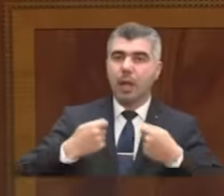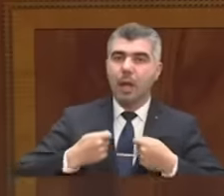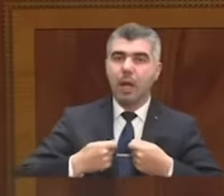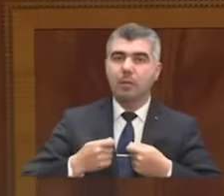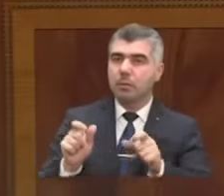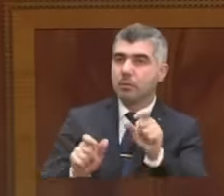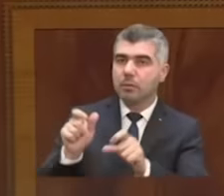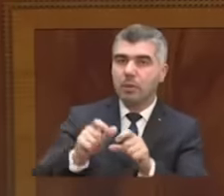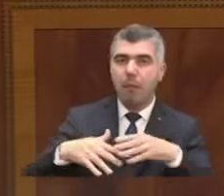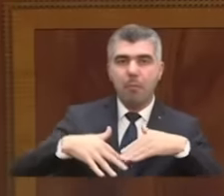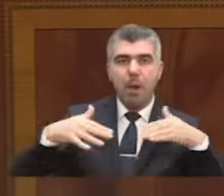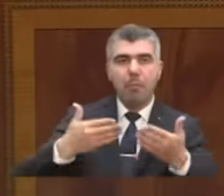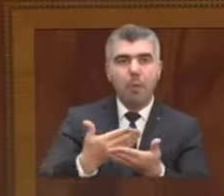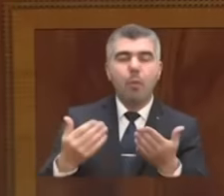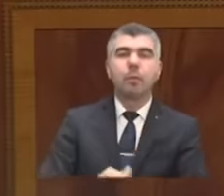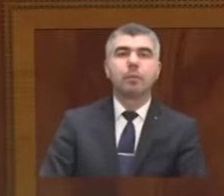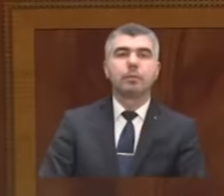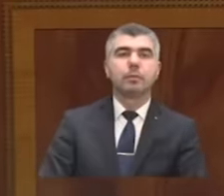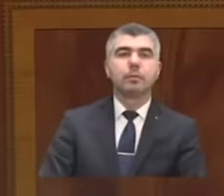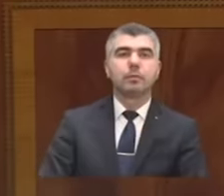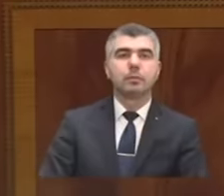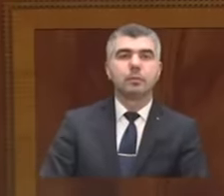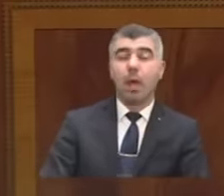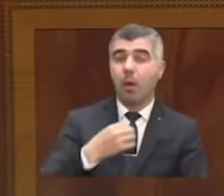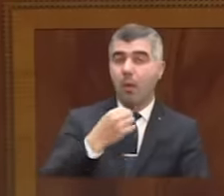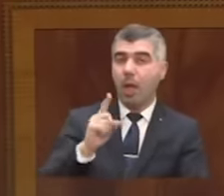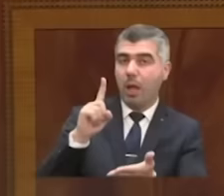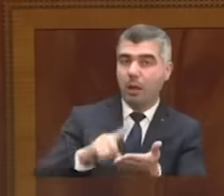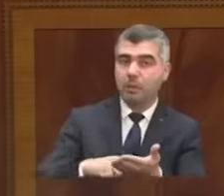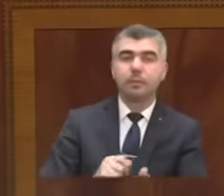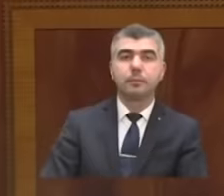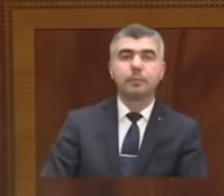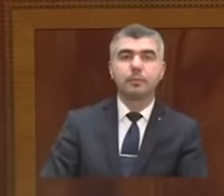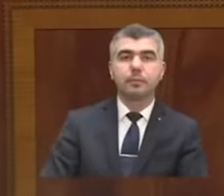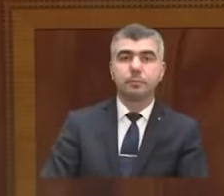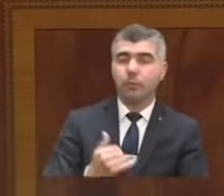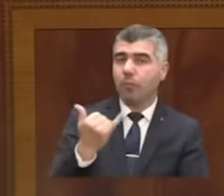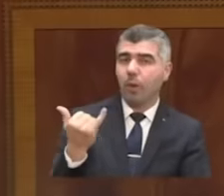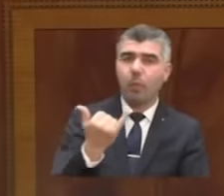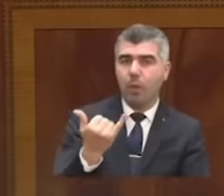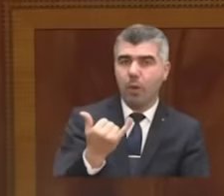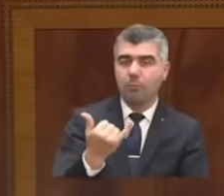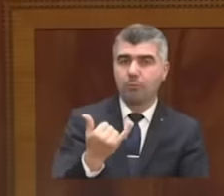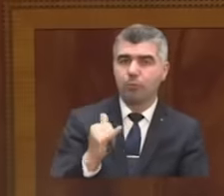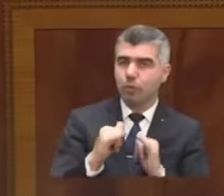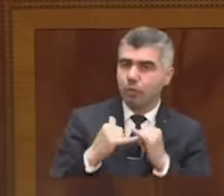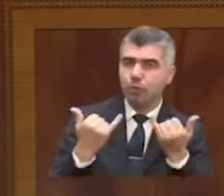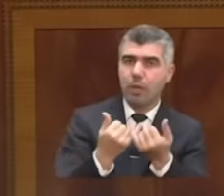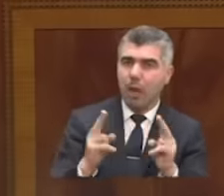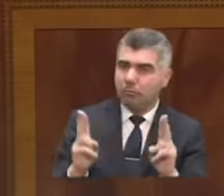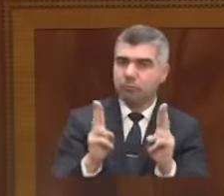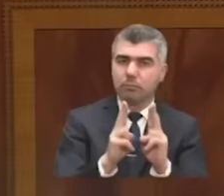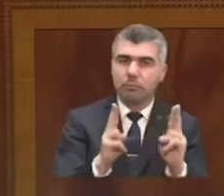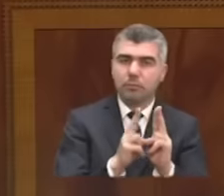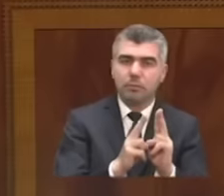بالقطاع. سيد الرئيس المحترم، السيدات والسادة النائبات والنواب المحترمون، يمكن التأكيد على أن أهم ما